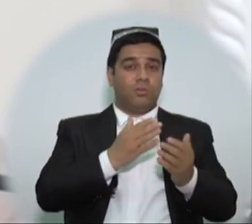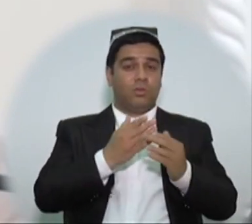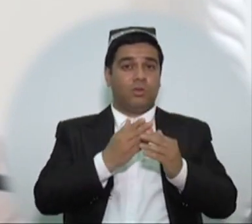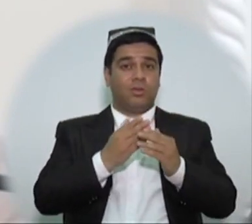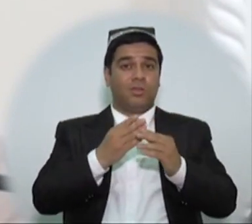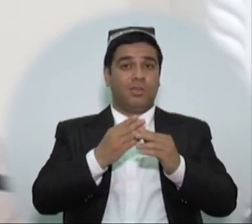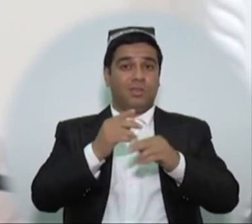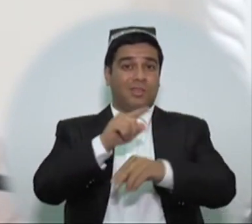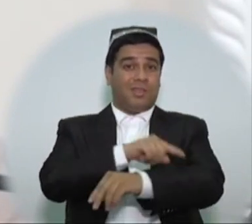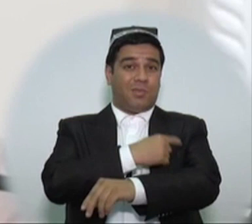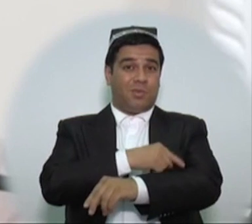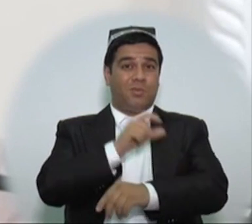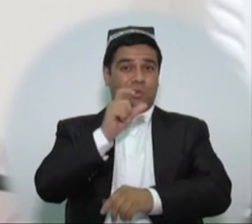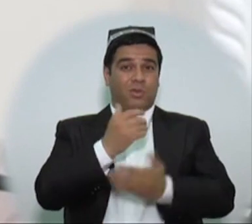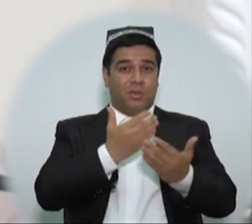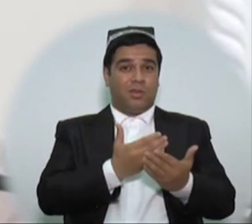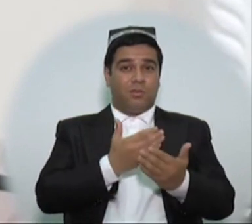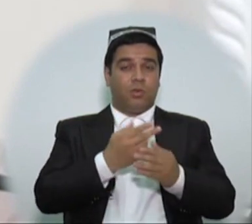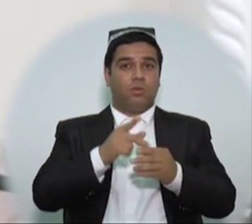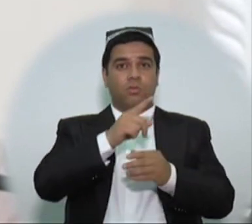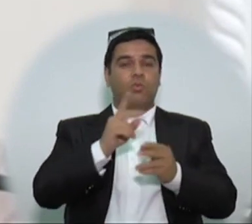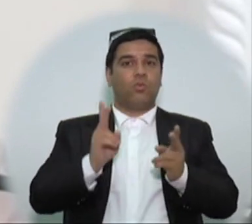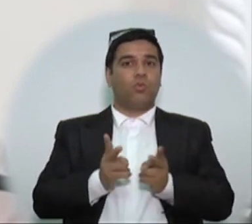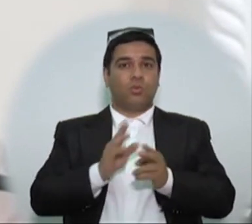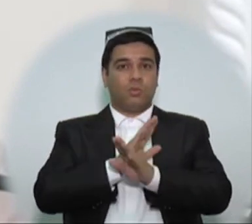Tabib odam, tabib odam, mulla emas,